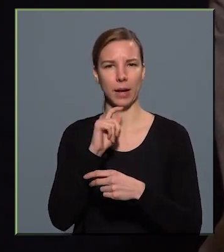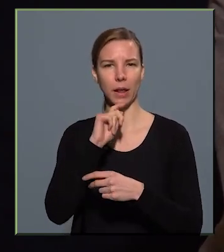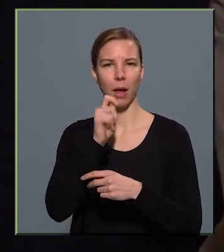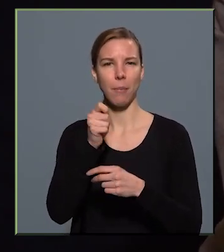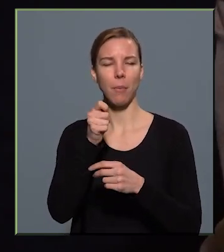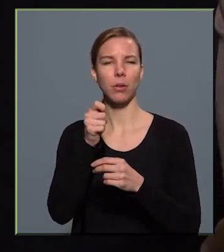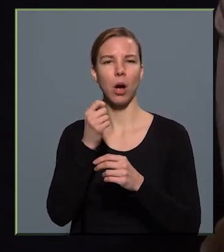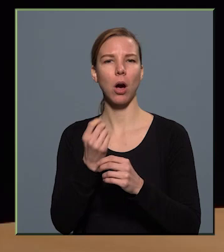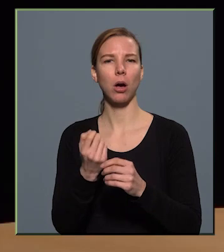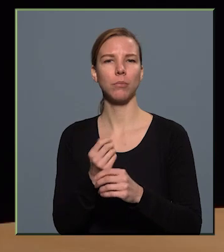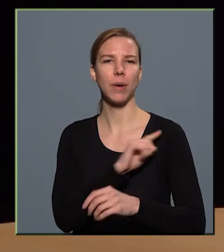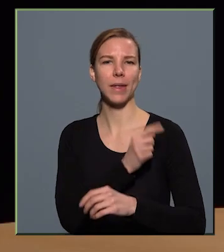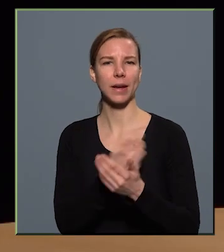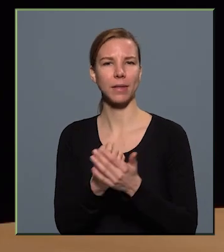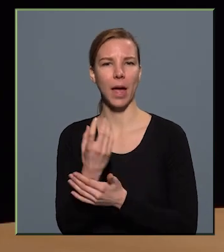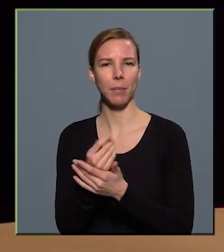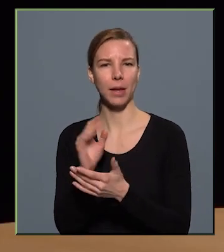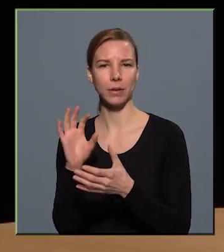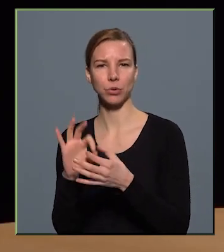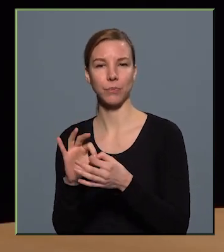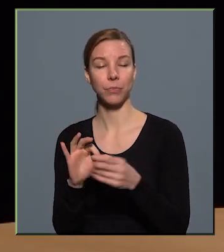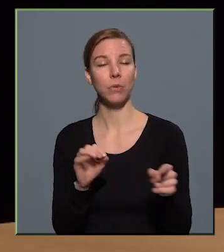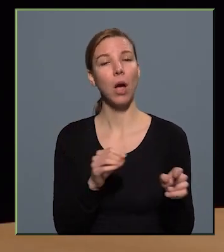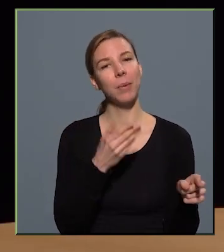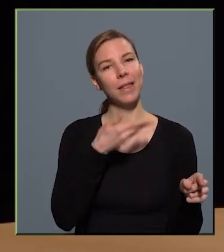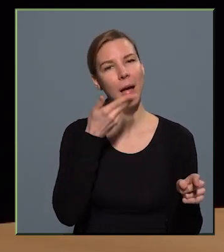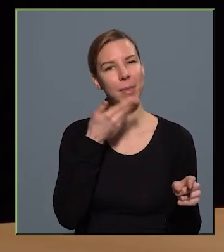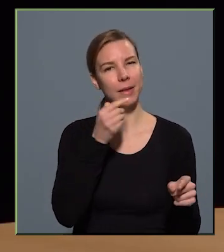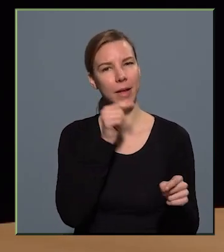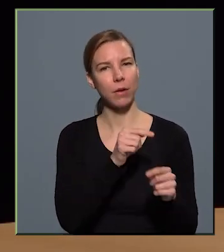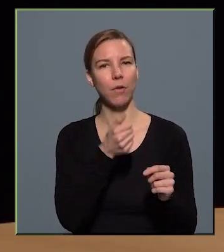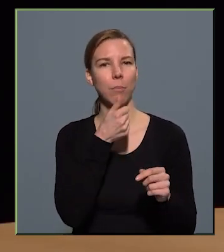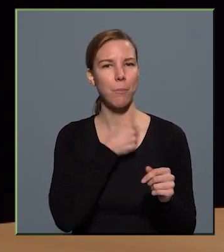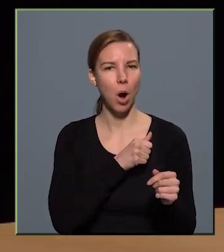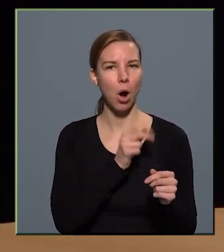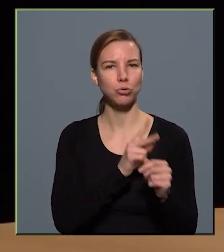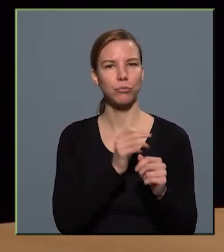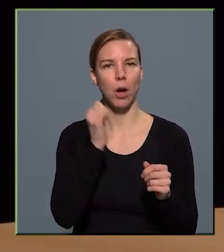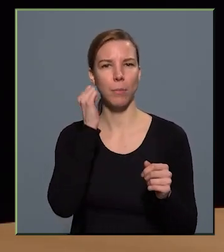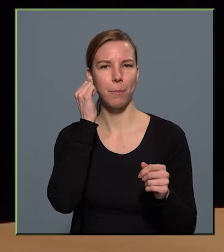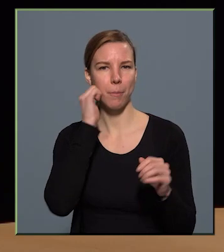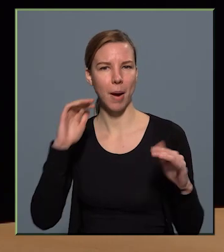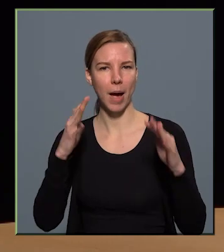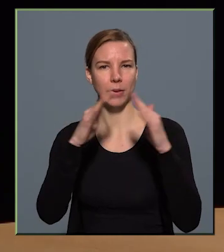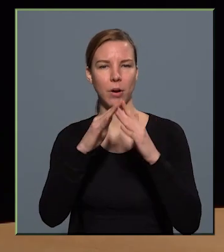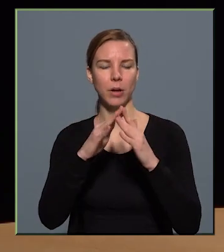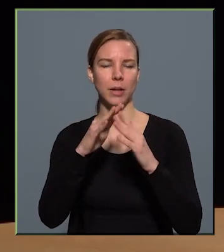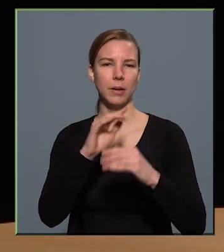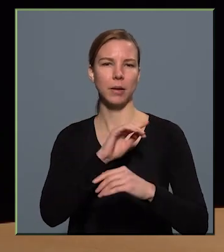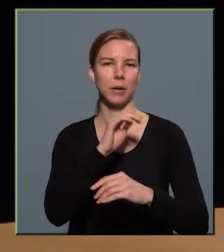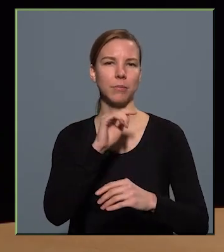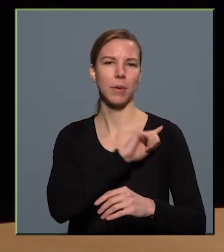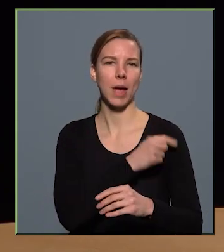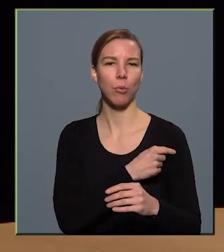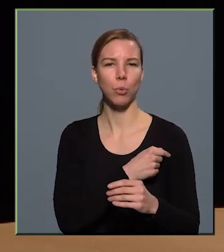energiatermelést illeti? Hát ugye, amiket említettél, tehát az, hogy van Paks, van a Mátrai erőmű, tulajdonképpen ugye ez a két